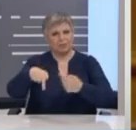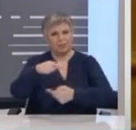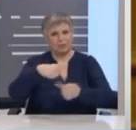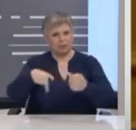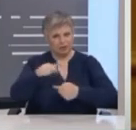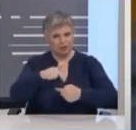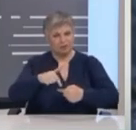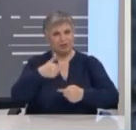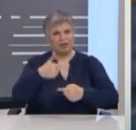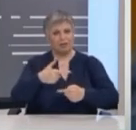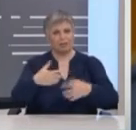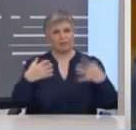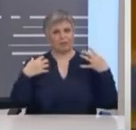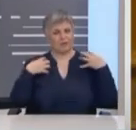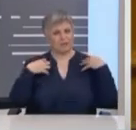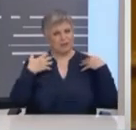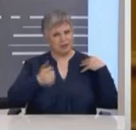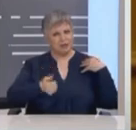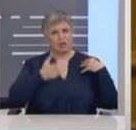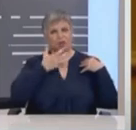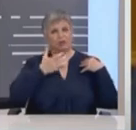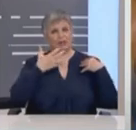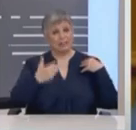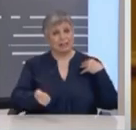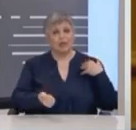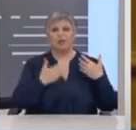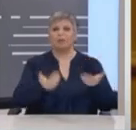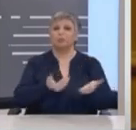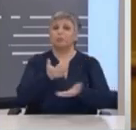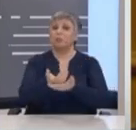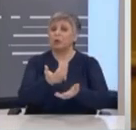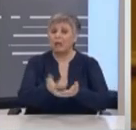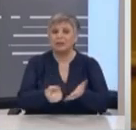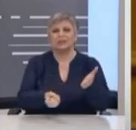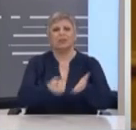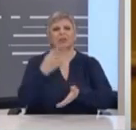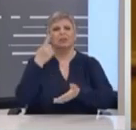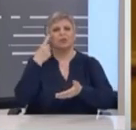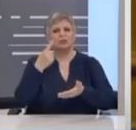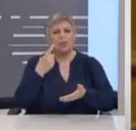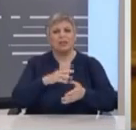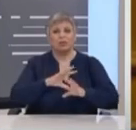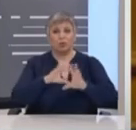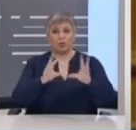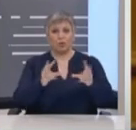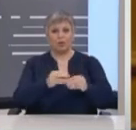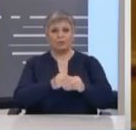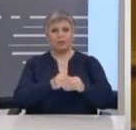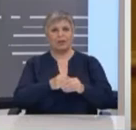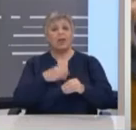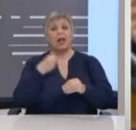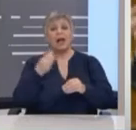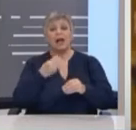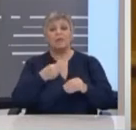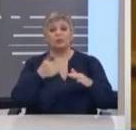που στο τραπέζι διαπραγμάτευσης καταθέσαμε προτάσεις, νέες ιδέες και μιλάγαμε επί της ουσίας, ασκώντας κριτική